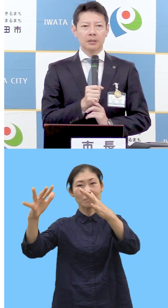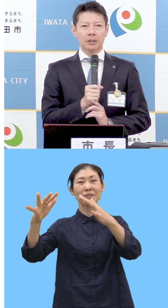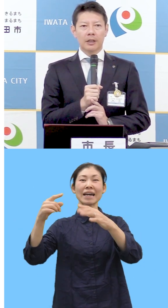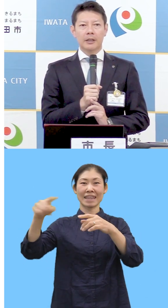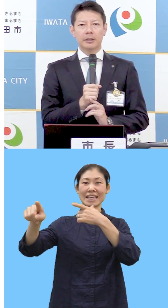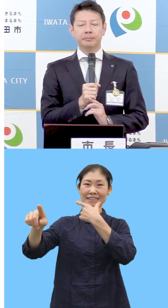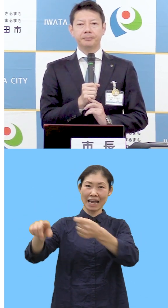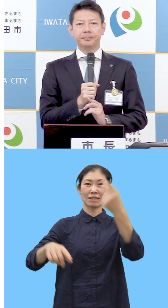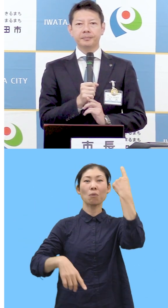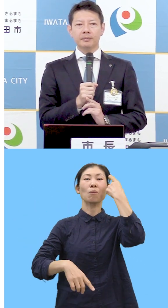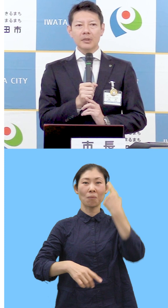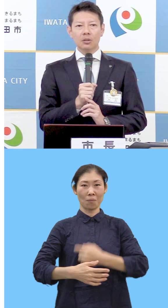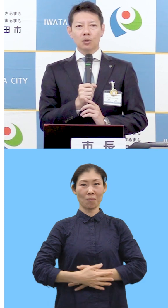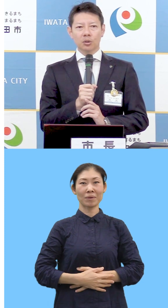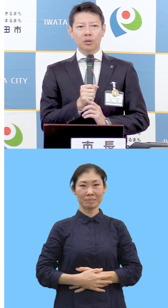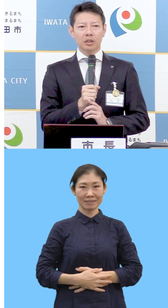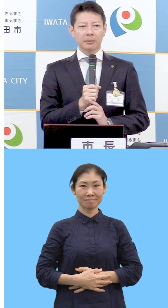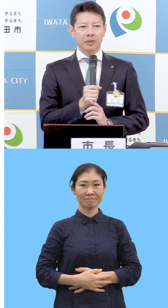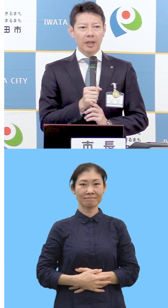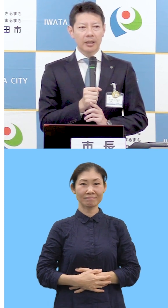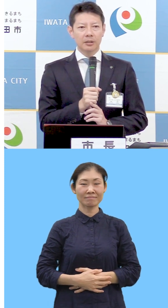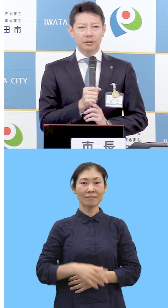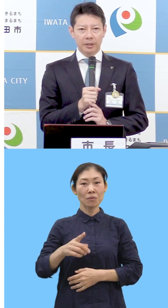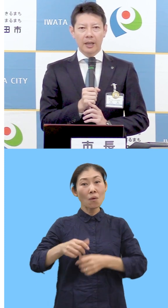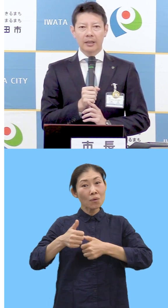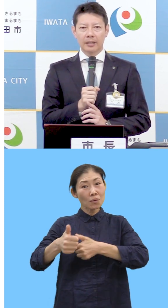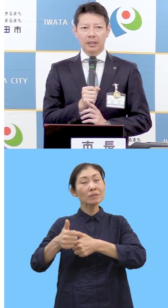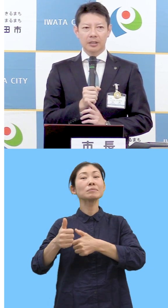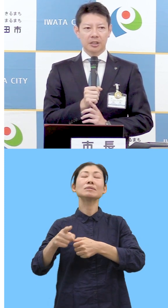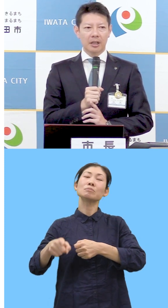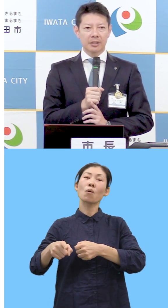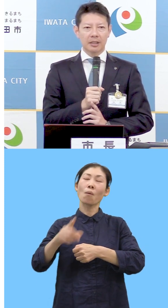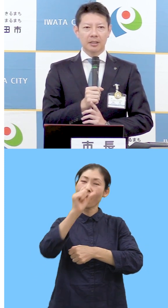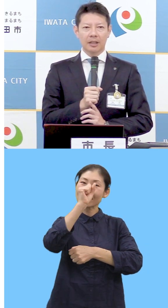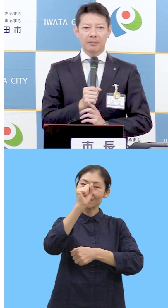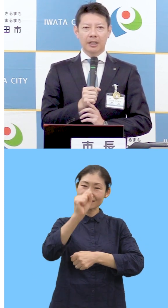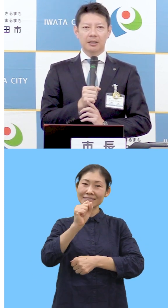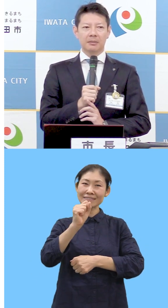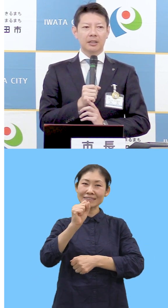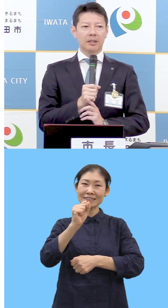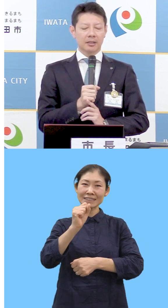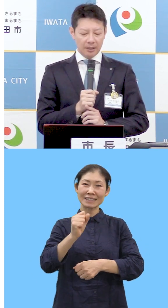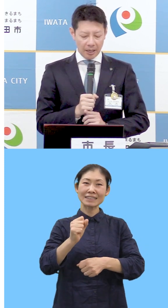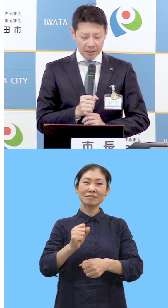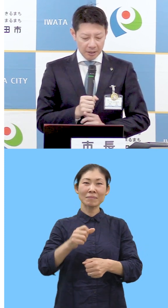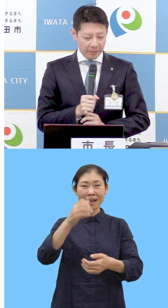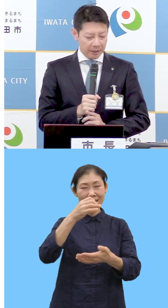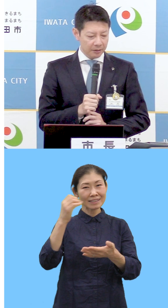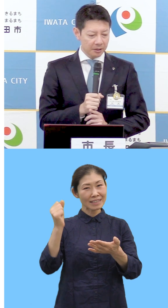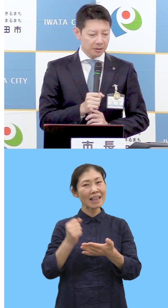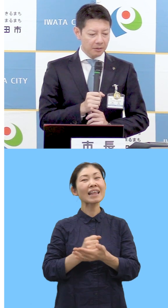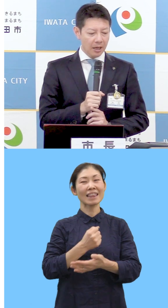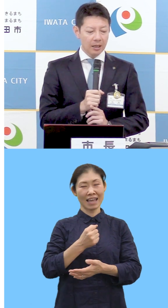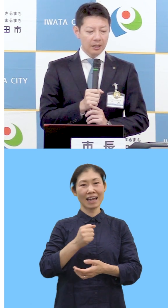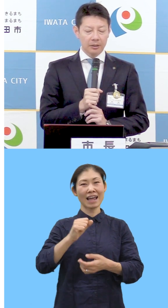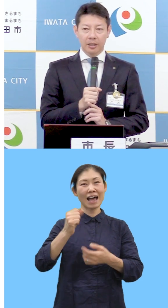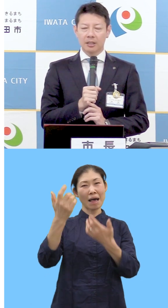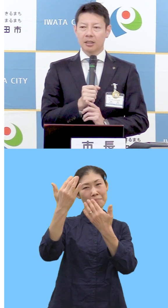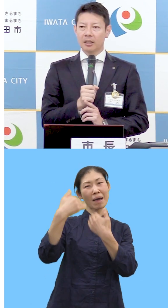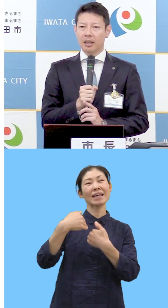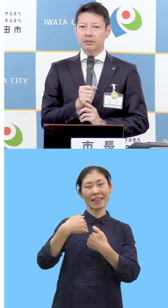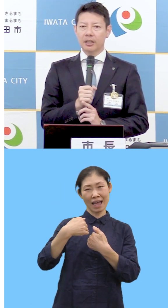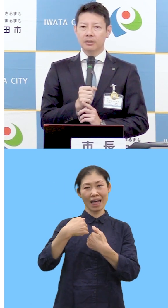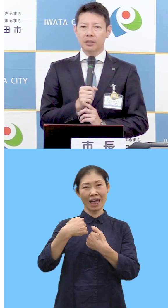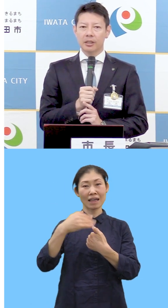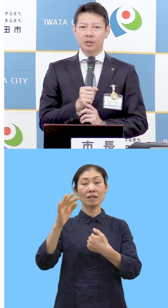ます。この取り組みも大変良くて、ただ試合は残念ながら負けてしまったわけですが、昨日は劇